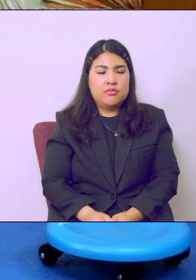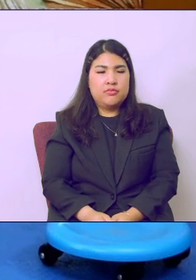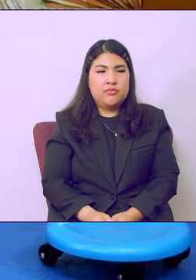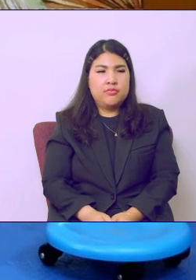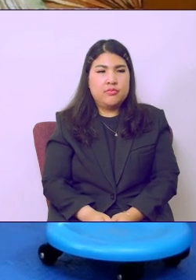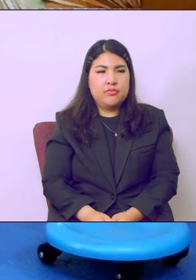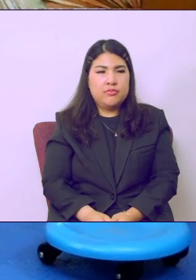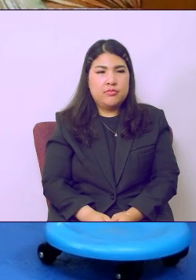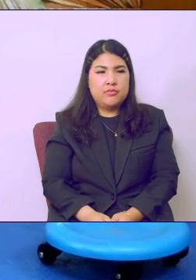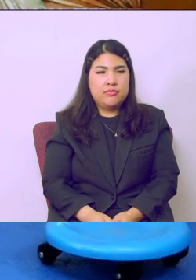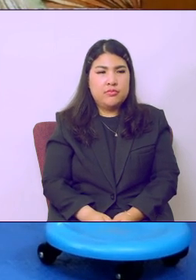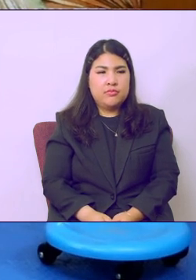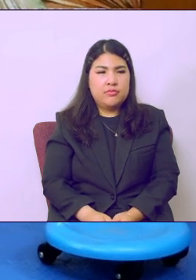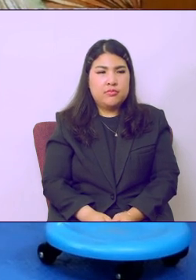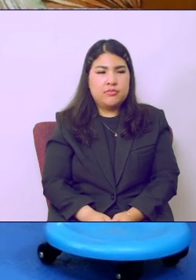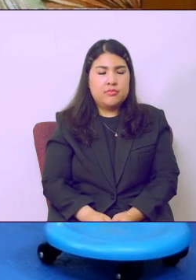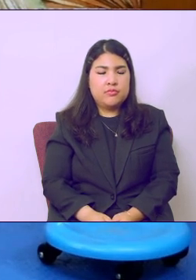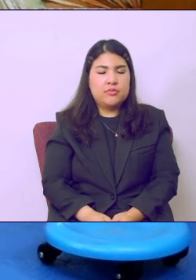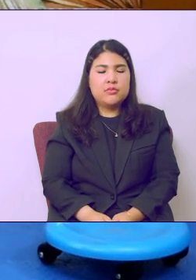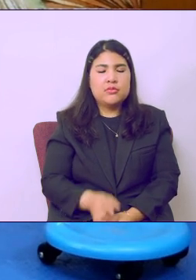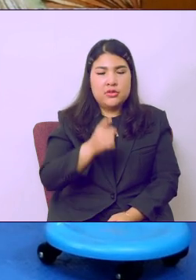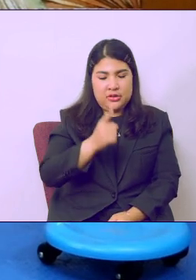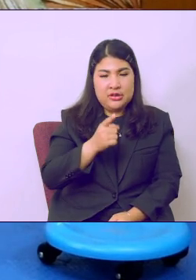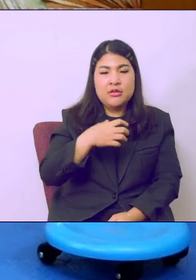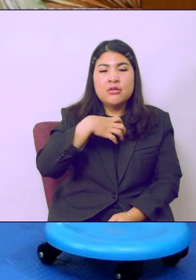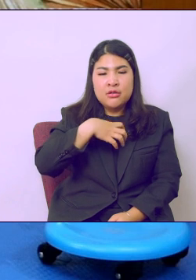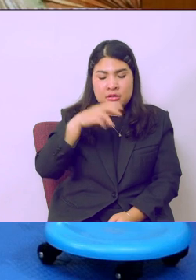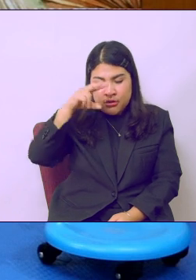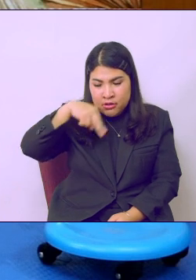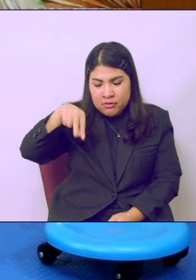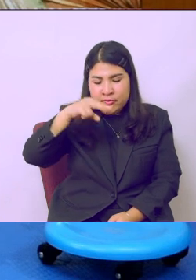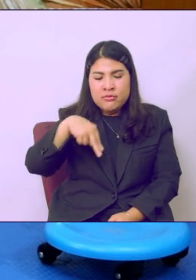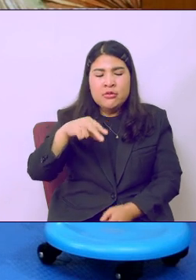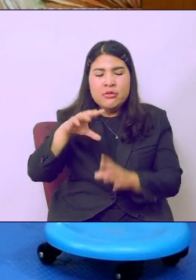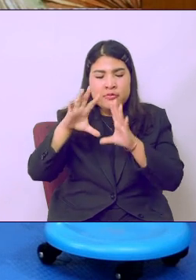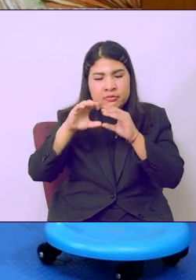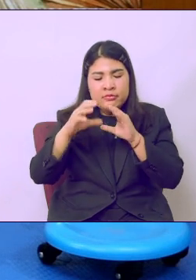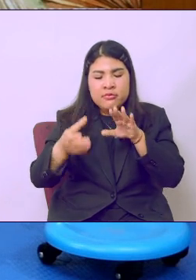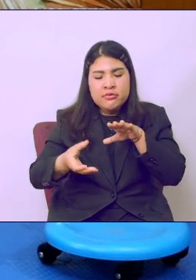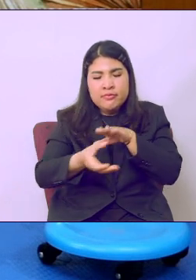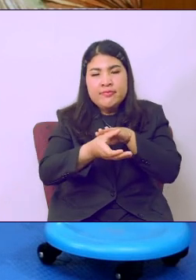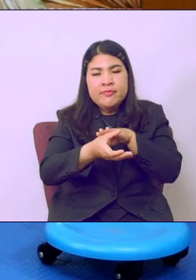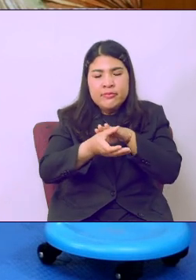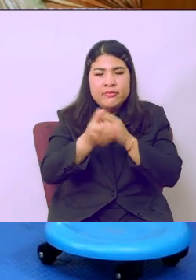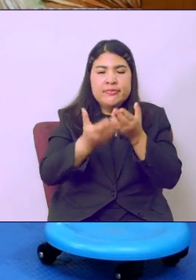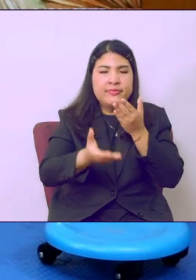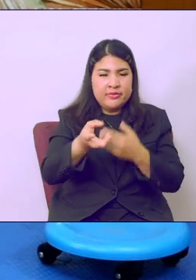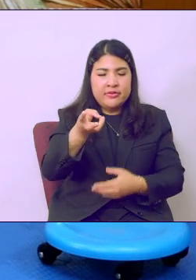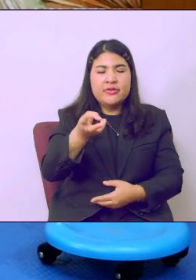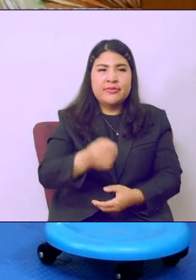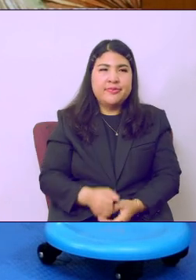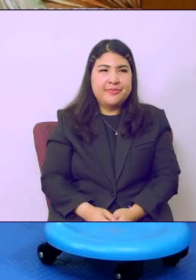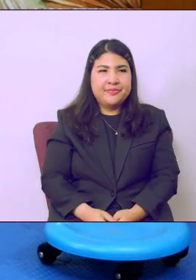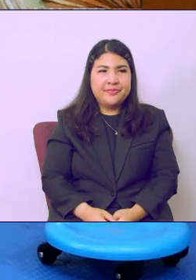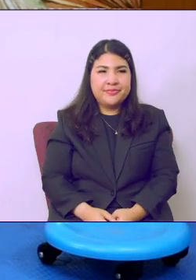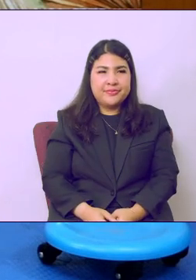อ่ะครับถ้าฝึกจริงๆแล้วอ่ะเราอาจจะต้องหาอะไรมาซัพพอร์ตน้องนิดนึงเดี๋ยปรับนิดนึงนะครับขออนุญาตนะครับอ่าโอเคกลับกลับ